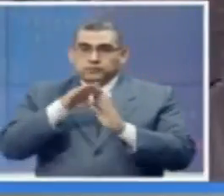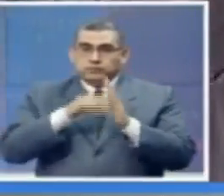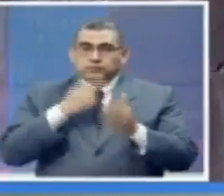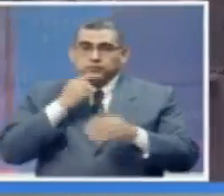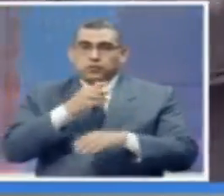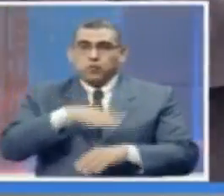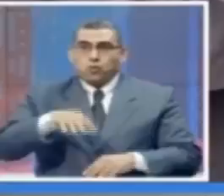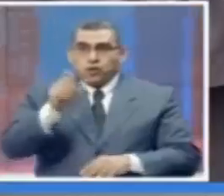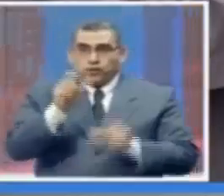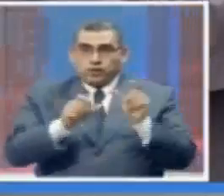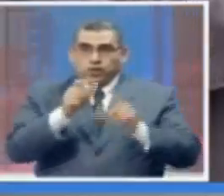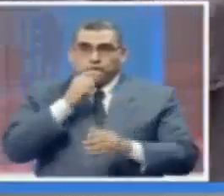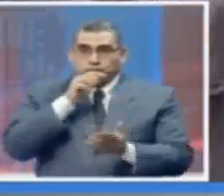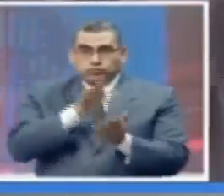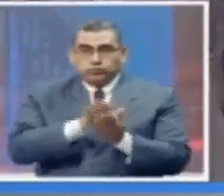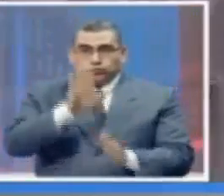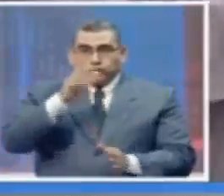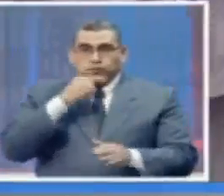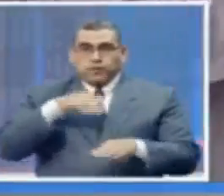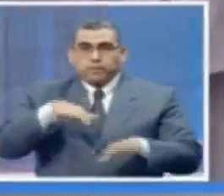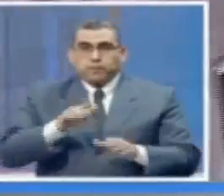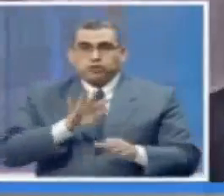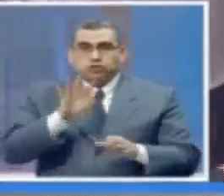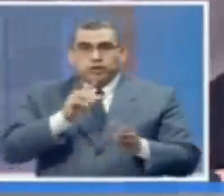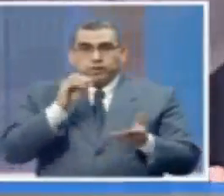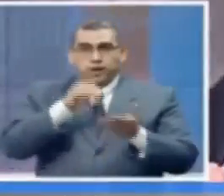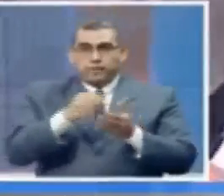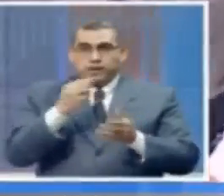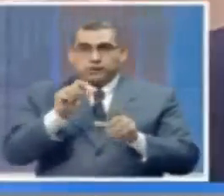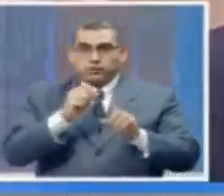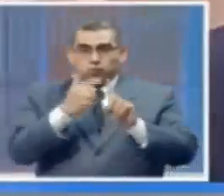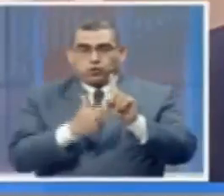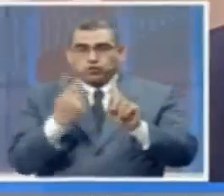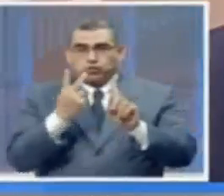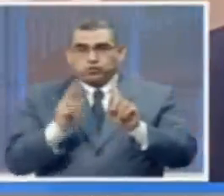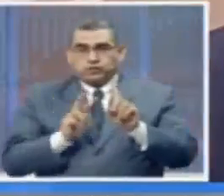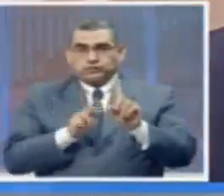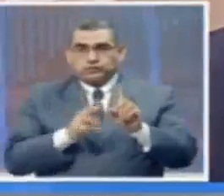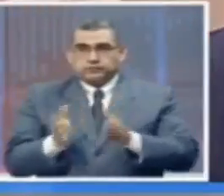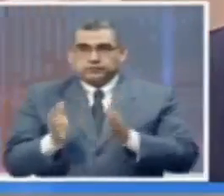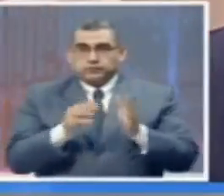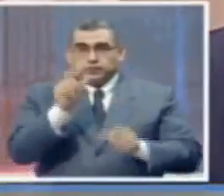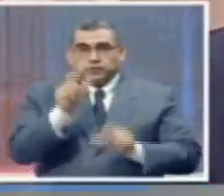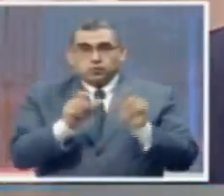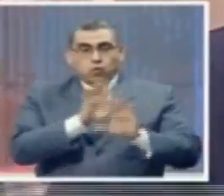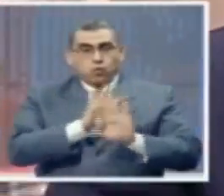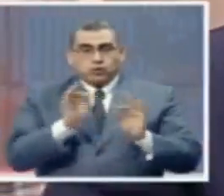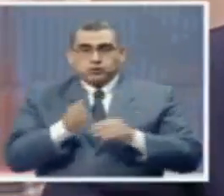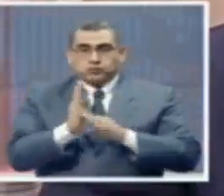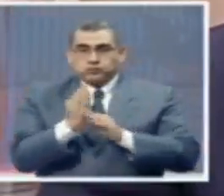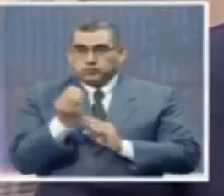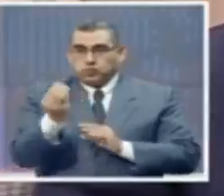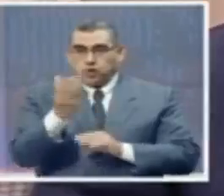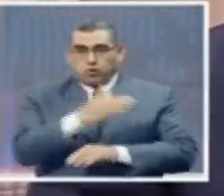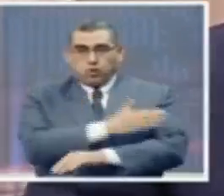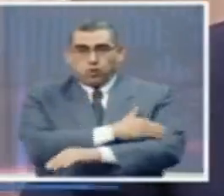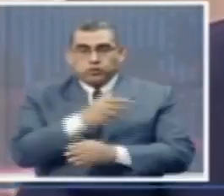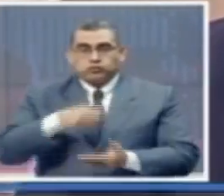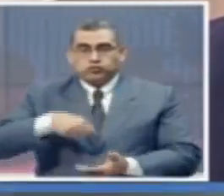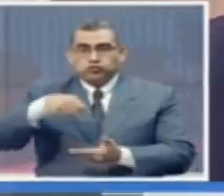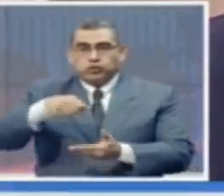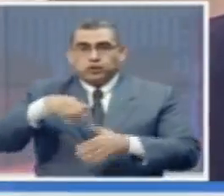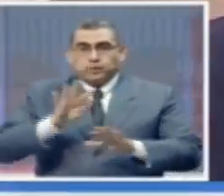النواب اليمين الدستورية وانتخاب رئيس المجلس والوكيلين. الناس كلها استلمت بطاقات العضوية واستلمت الحقائب